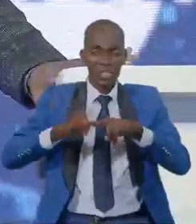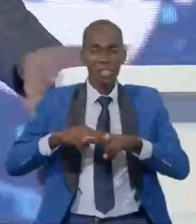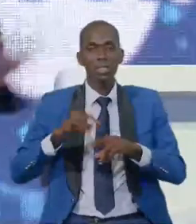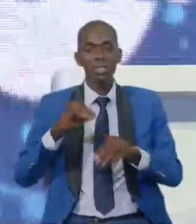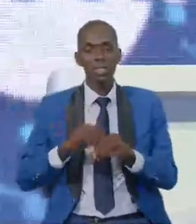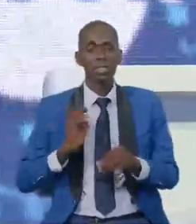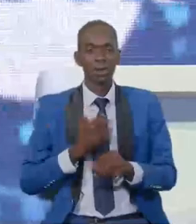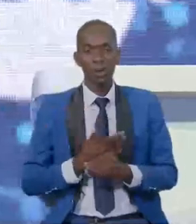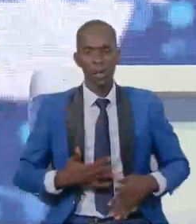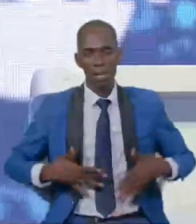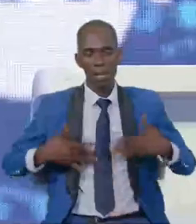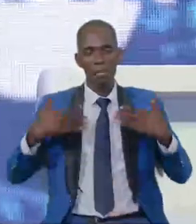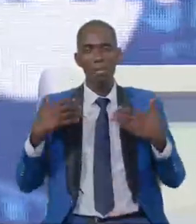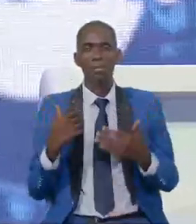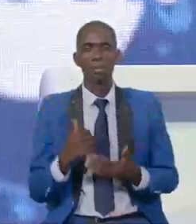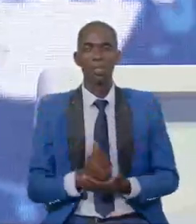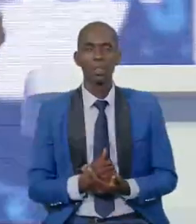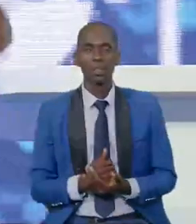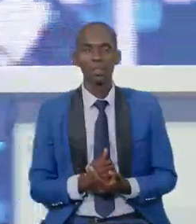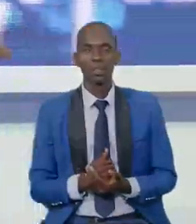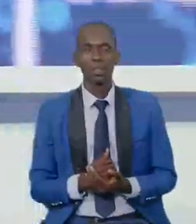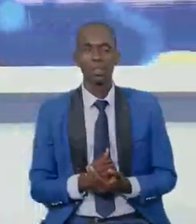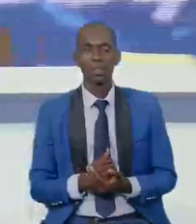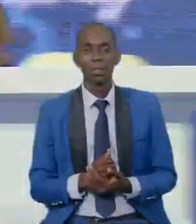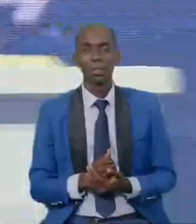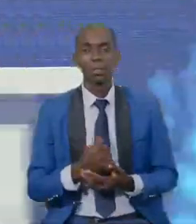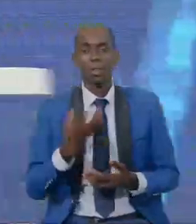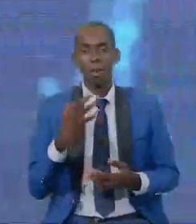Mais cela s'accroît dans notre vie.